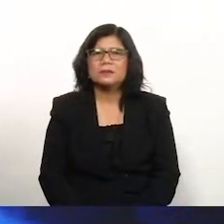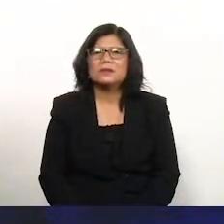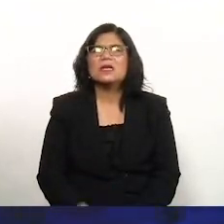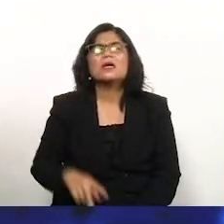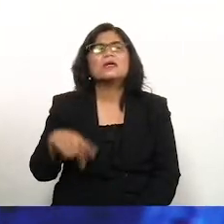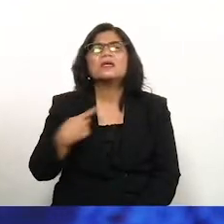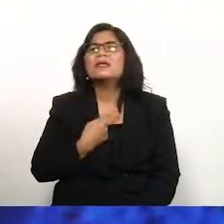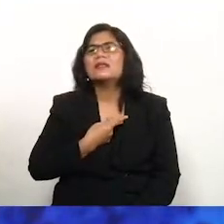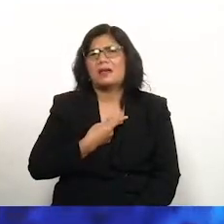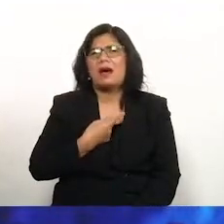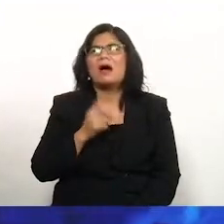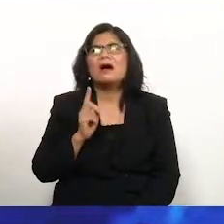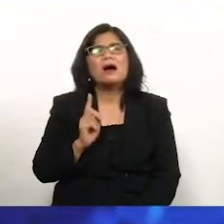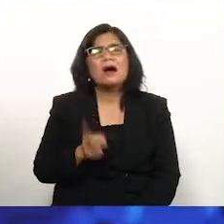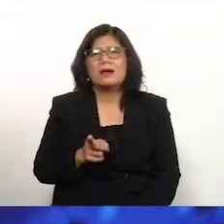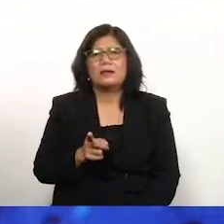Ayo kita ada